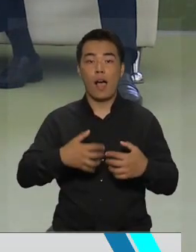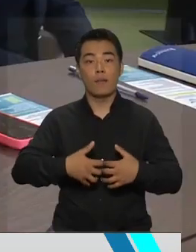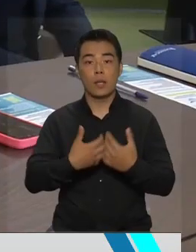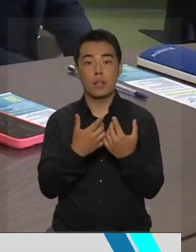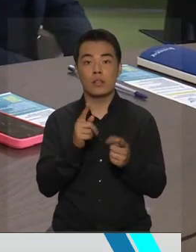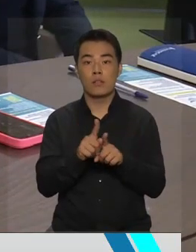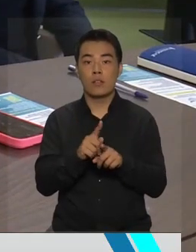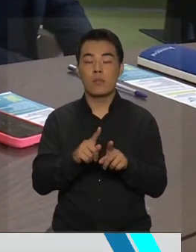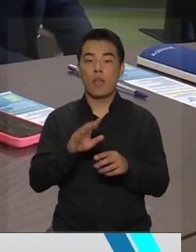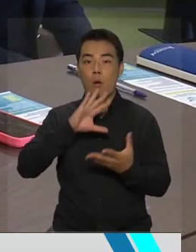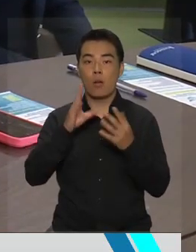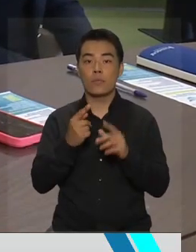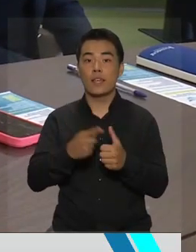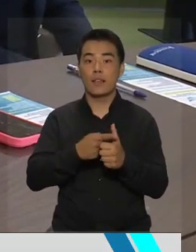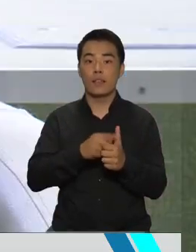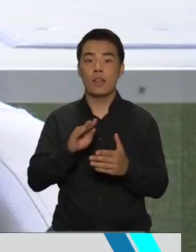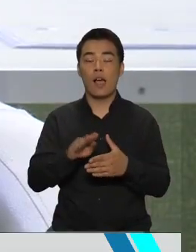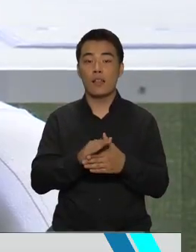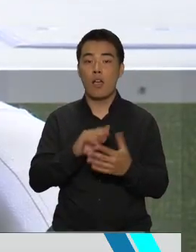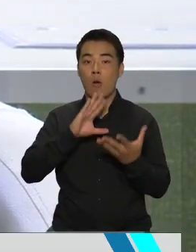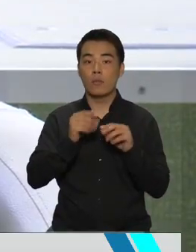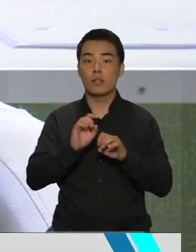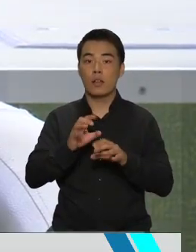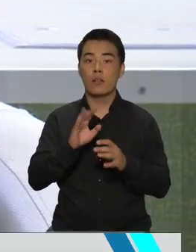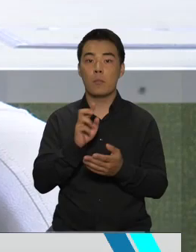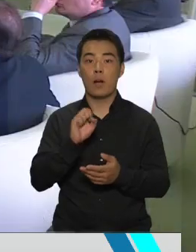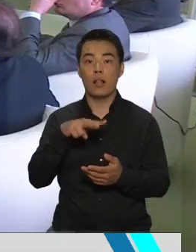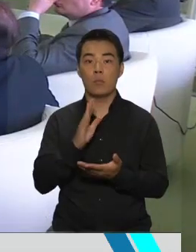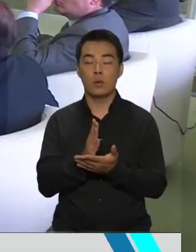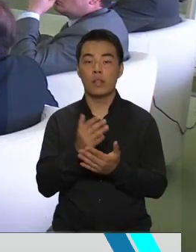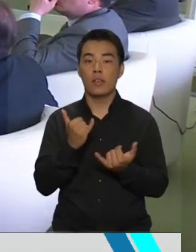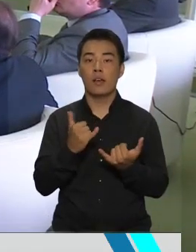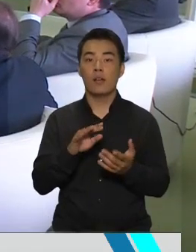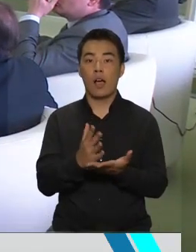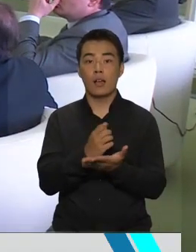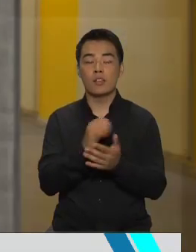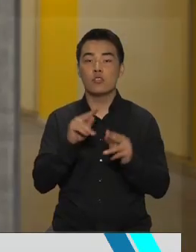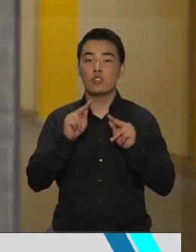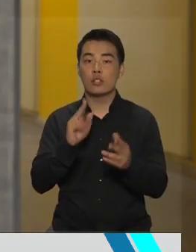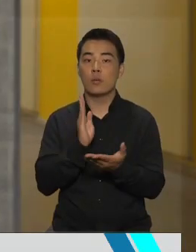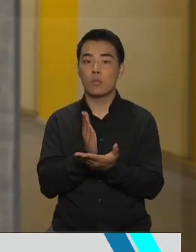түрде үміткердің аты жөнімен алған балын шығарады. Осылайша конкурс ашық әрі жария түрде өтеді.